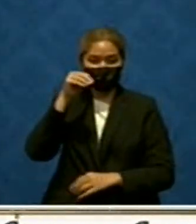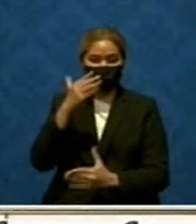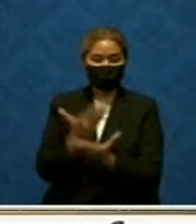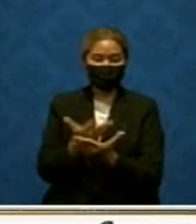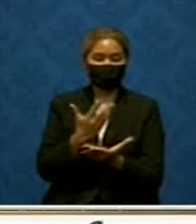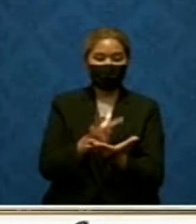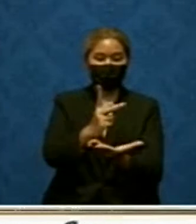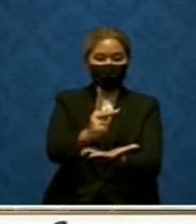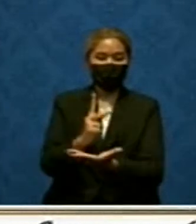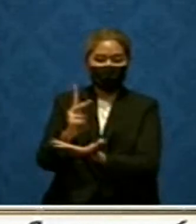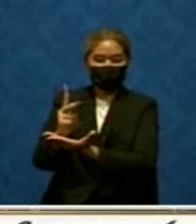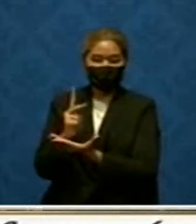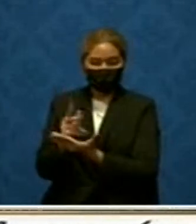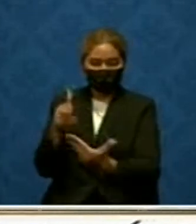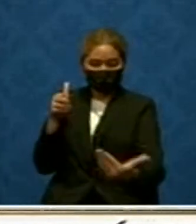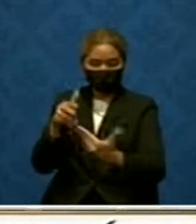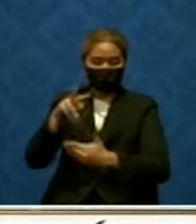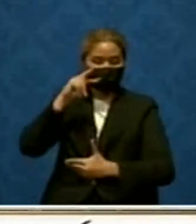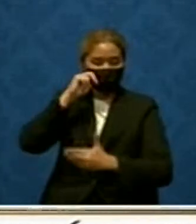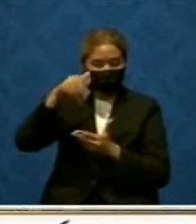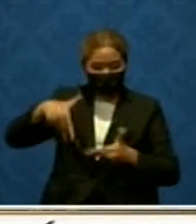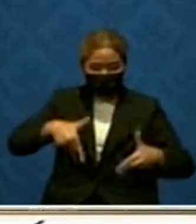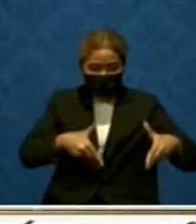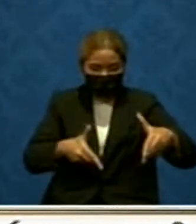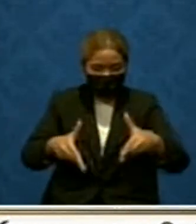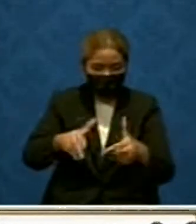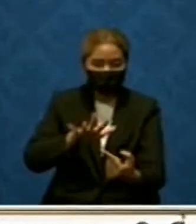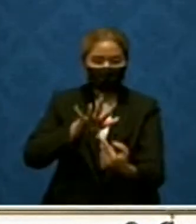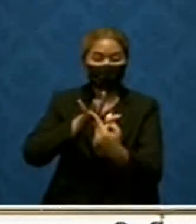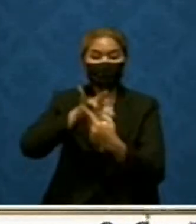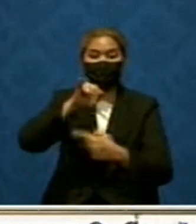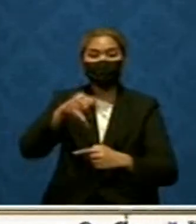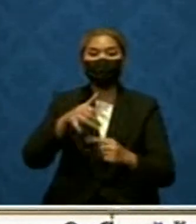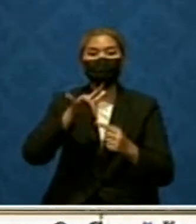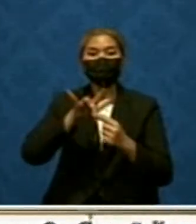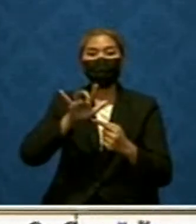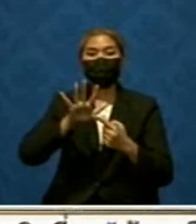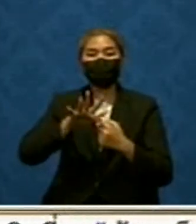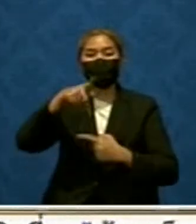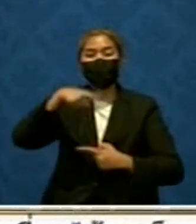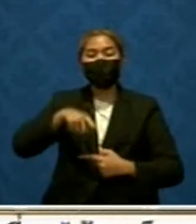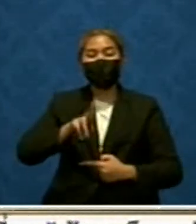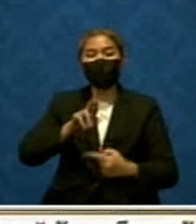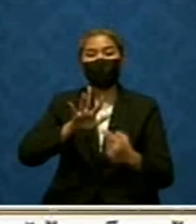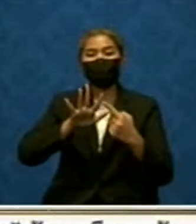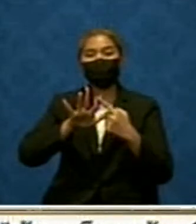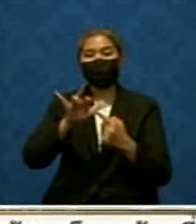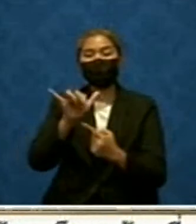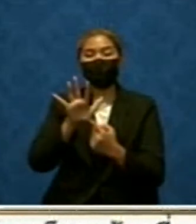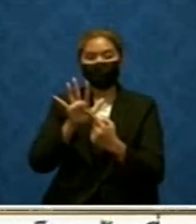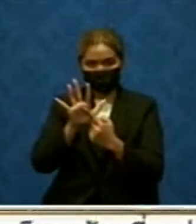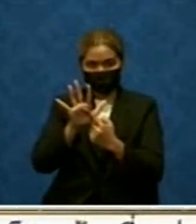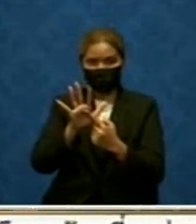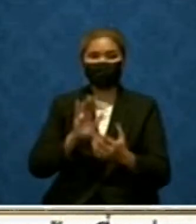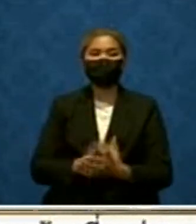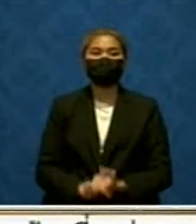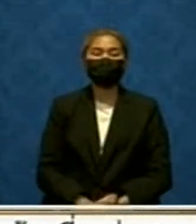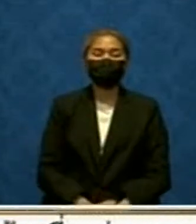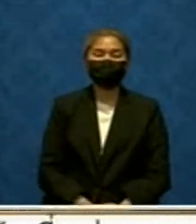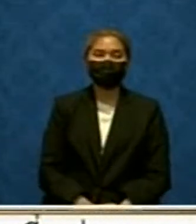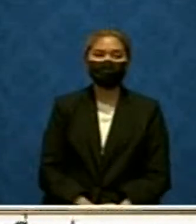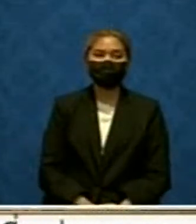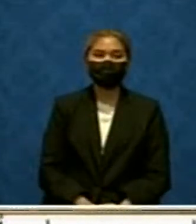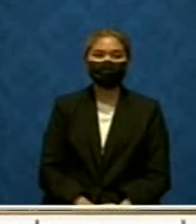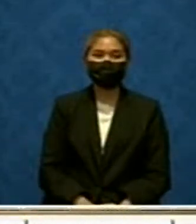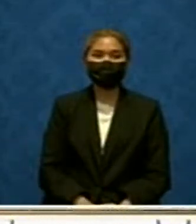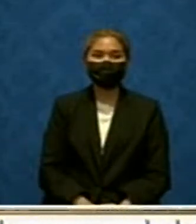เกง เคยพูดไว้ แต่คณะเดิมผมไมวากัน ท่านสมคดเคยพดไ้รฐบาลเกาท่าน บอกว